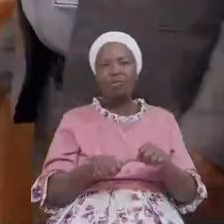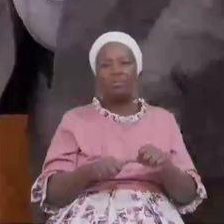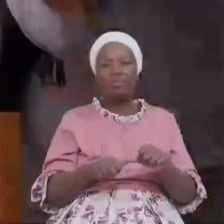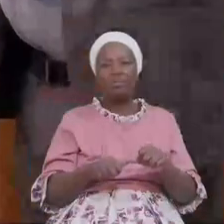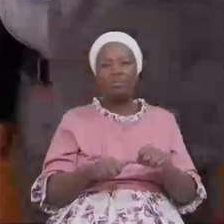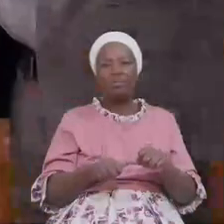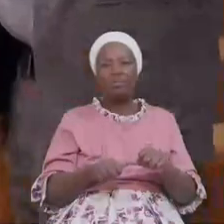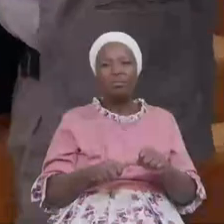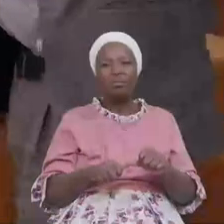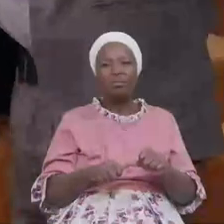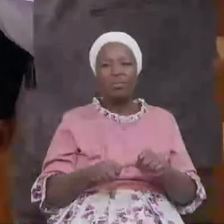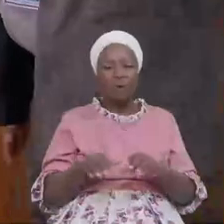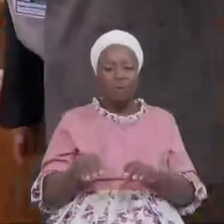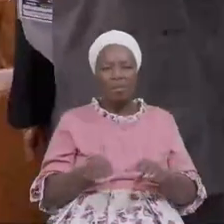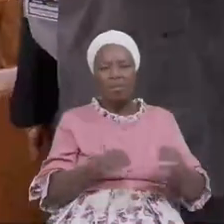Marche de l'avant.